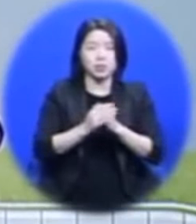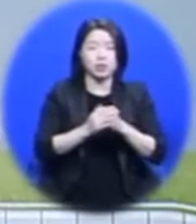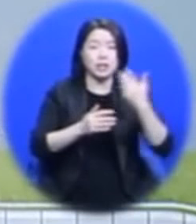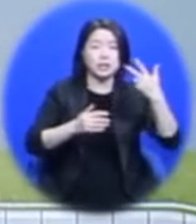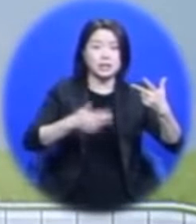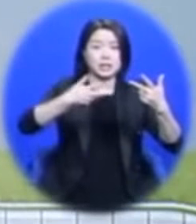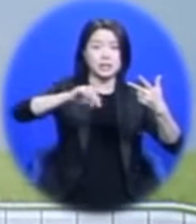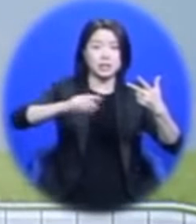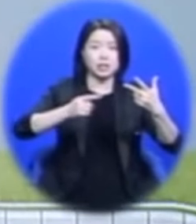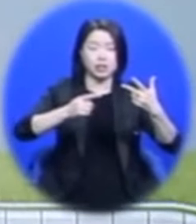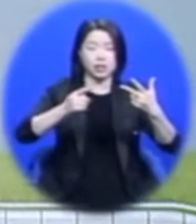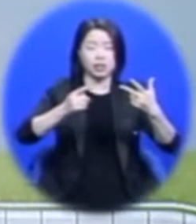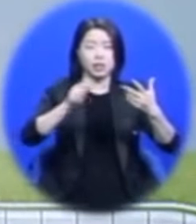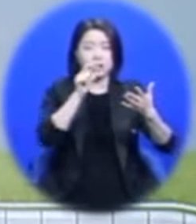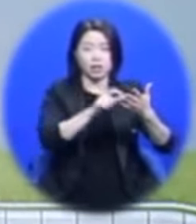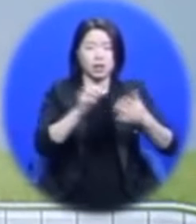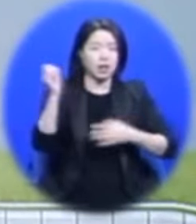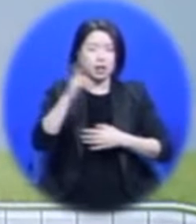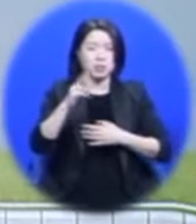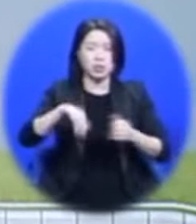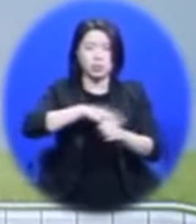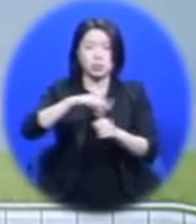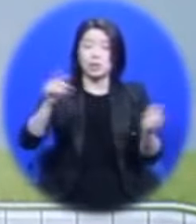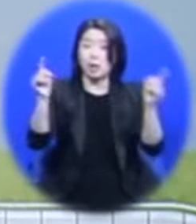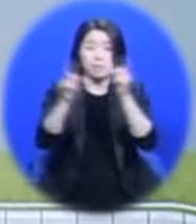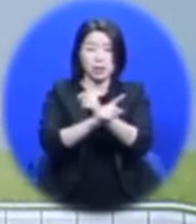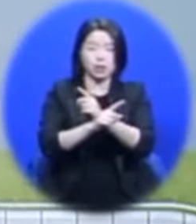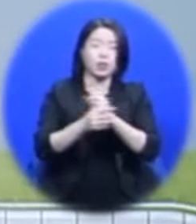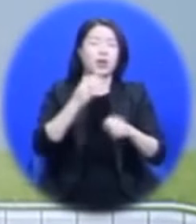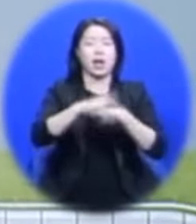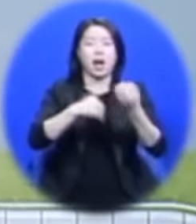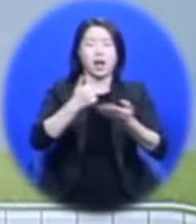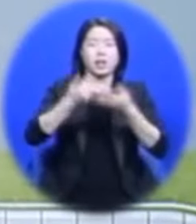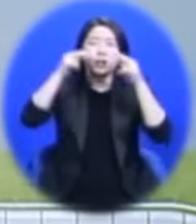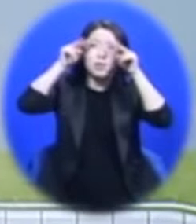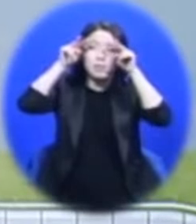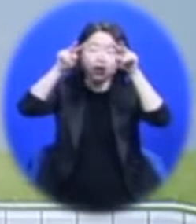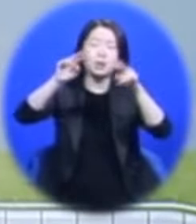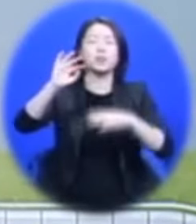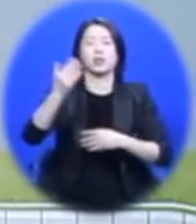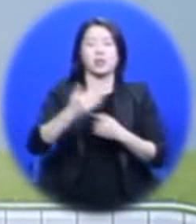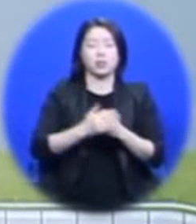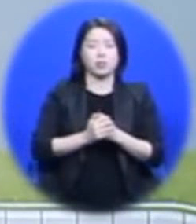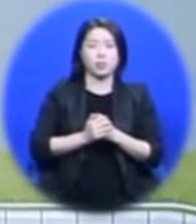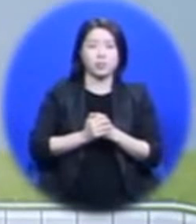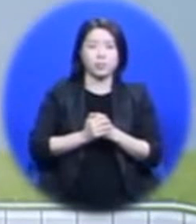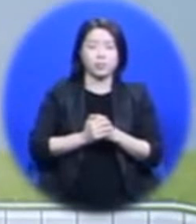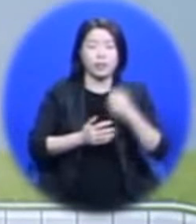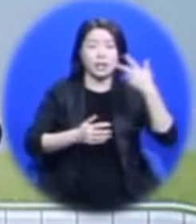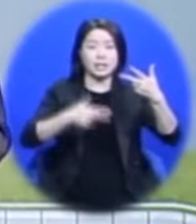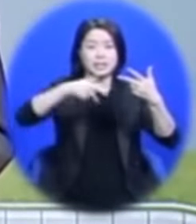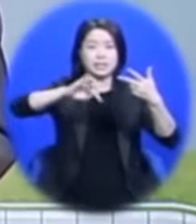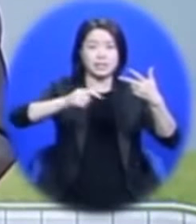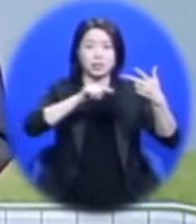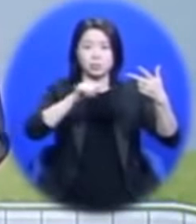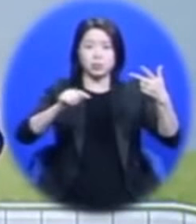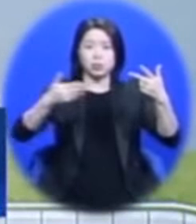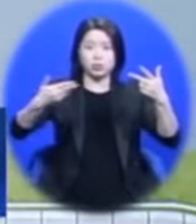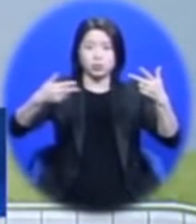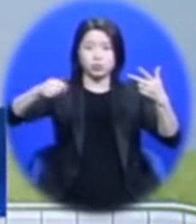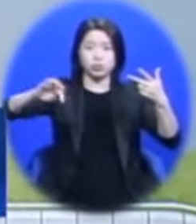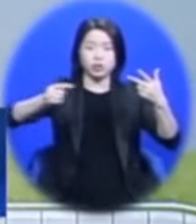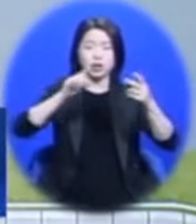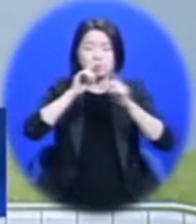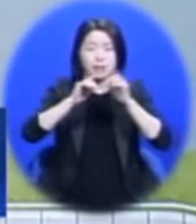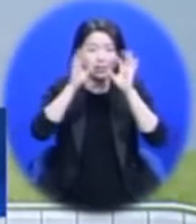7절에 와서 갑자기 분위기가 달라집니다. 하나님을 바라보게 된 거예요. 7절부터 9절까지 말씀해